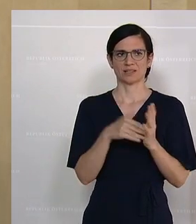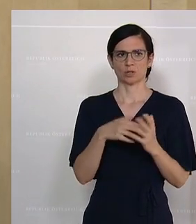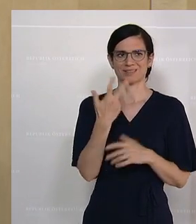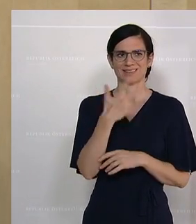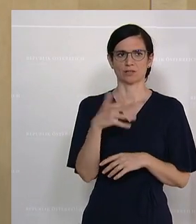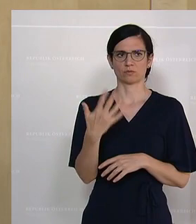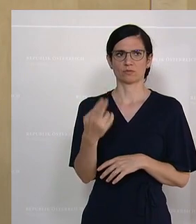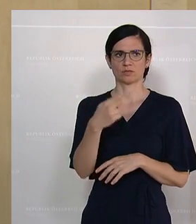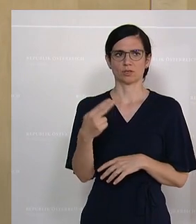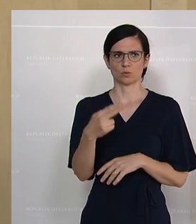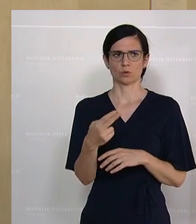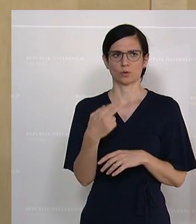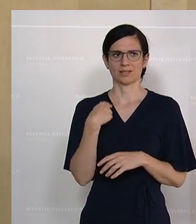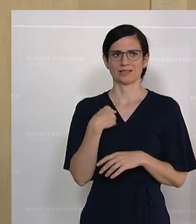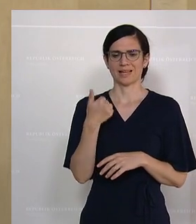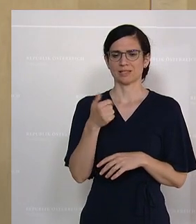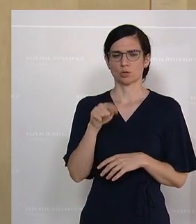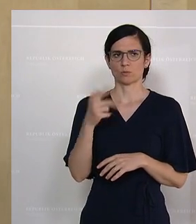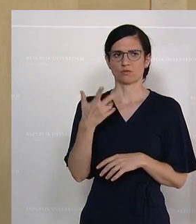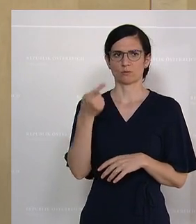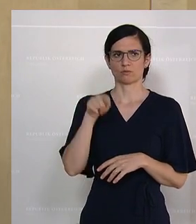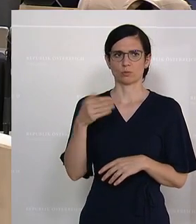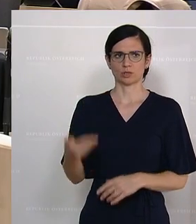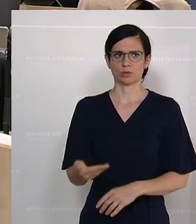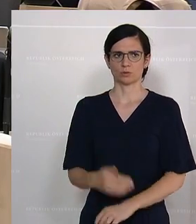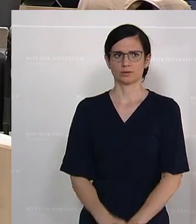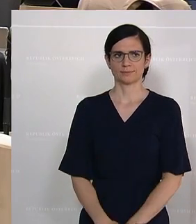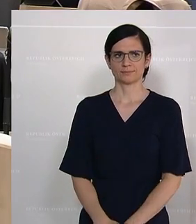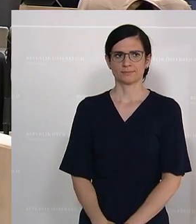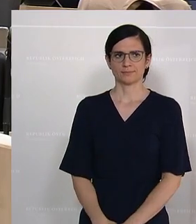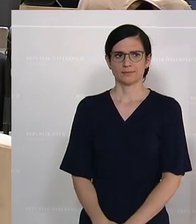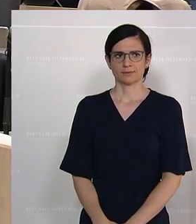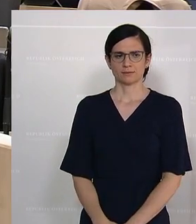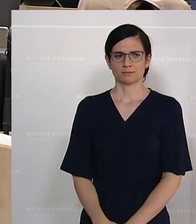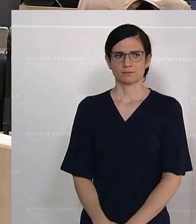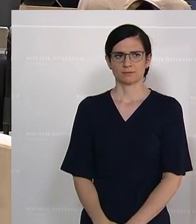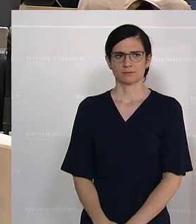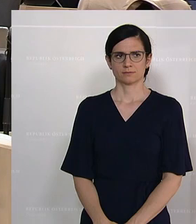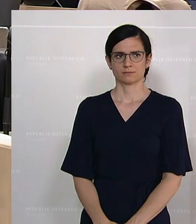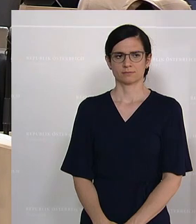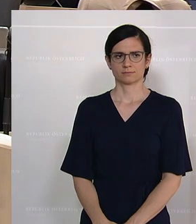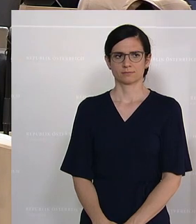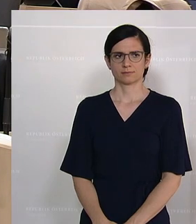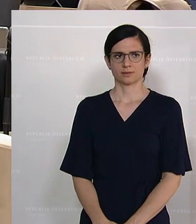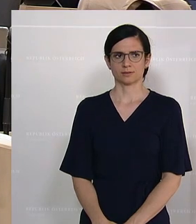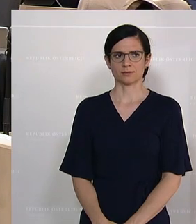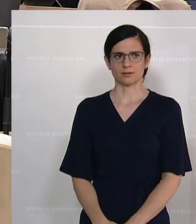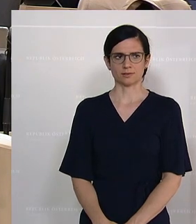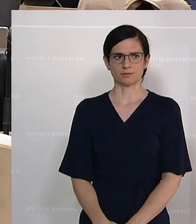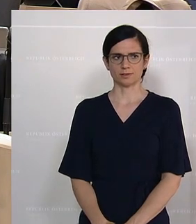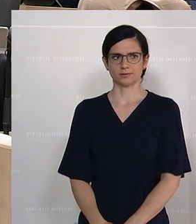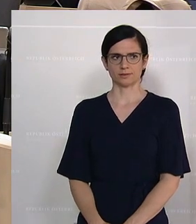2.350 euro das sind 1 5 monatsgehälter und jetzt kann man schon sagen